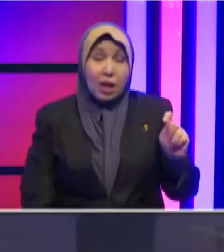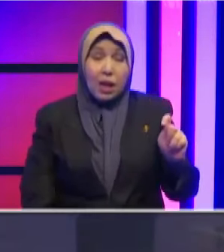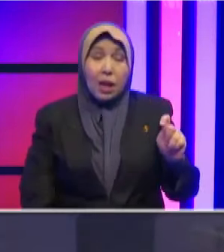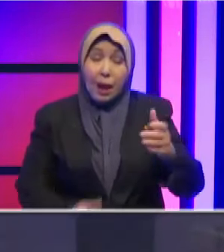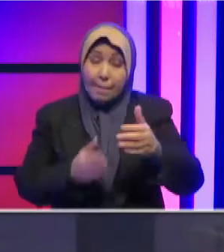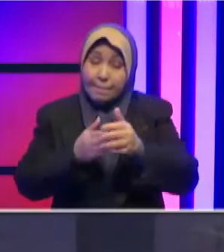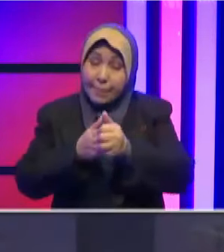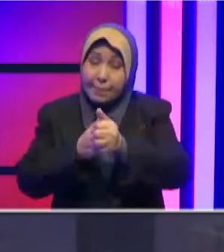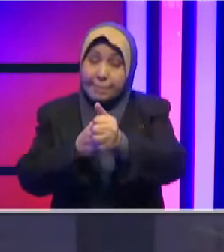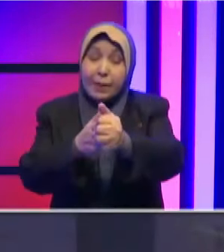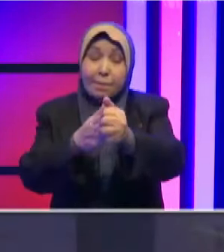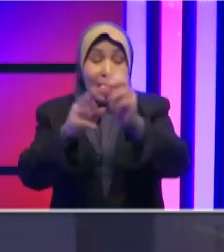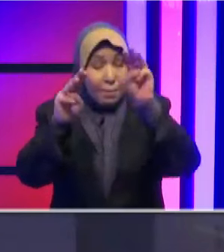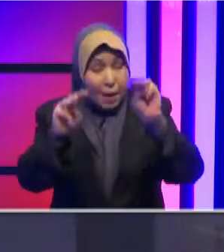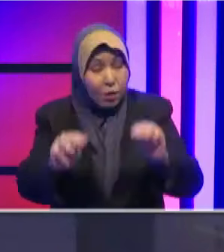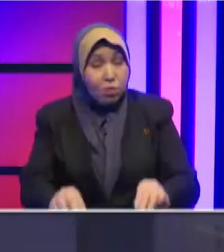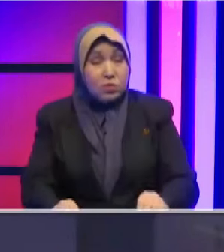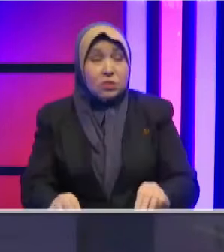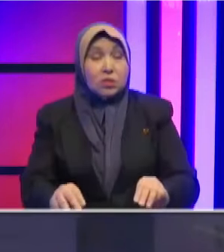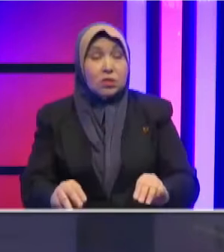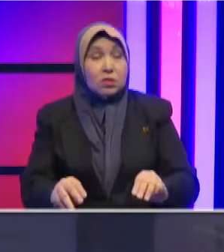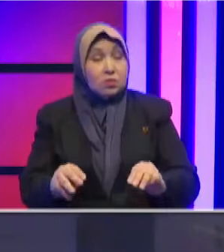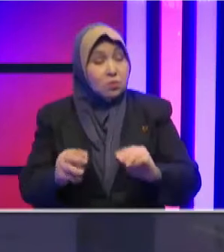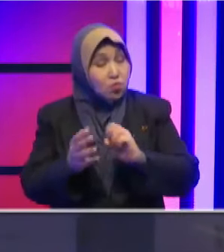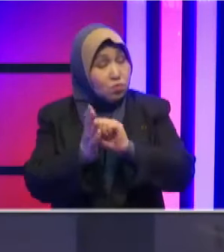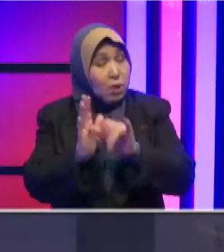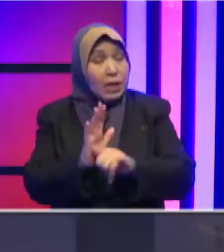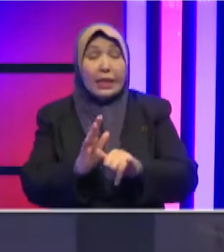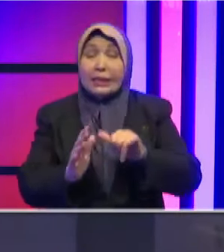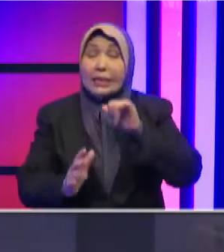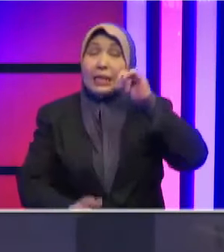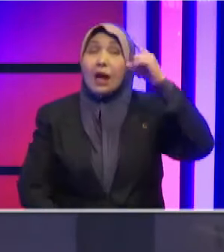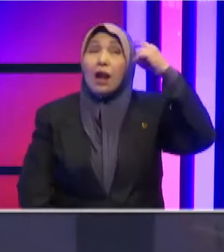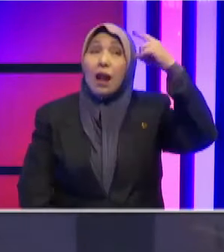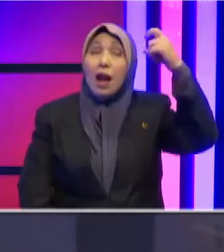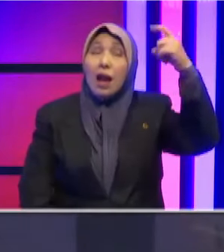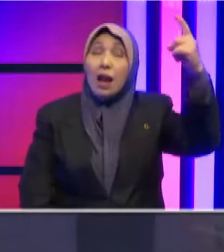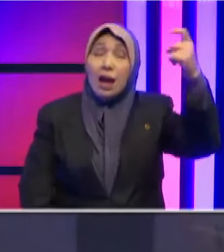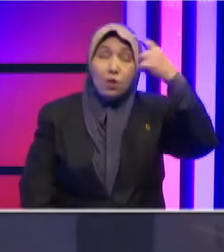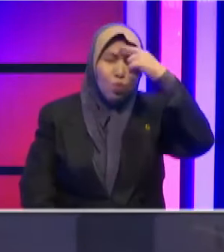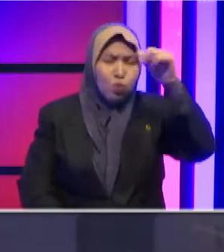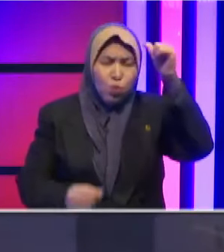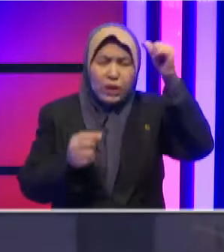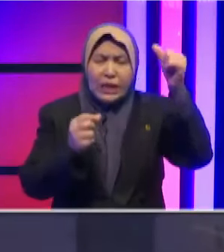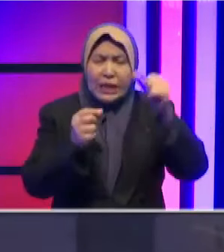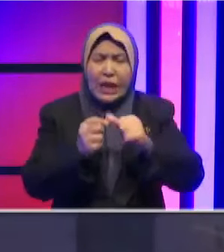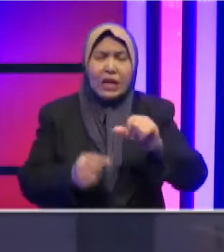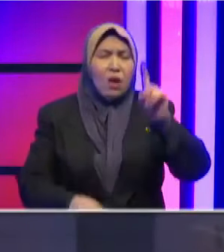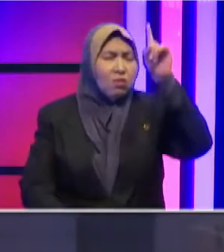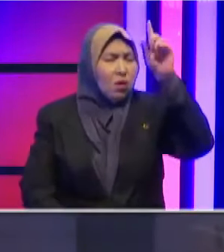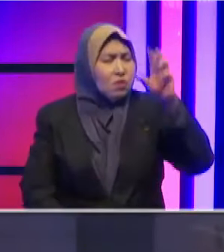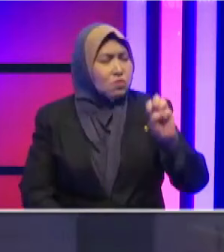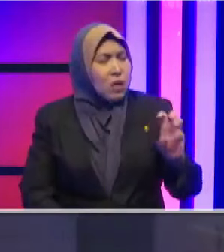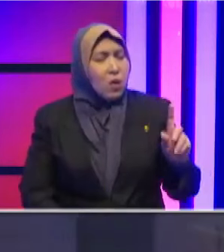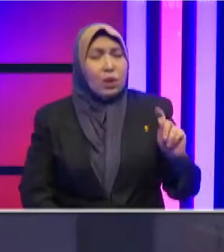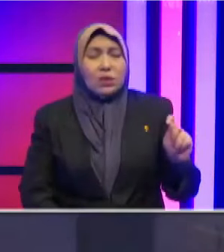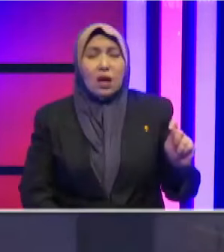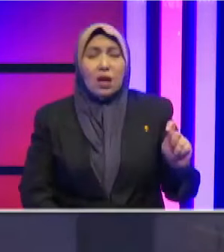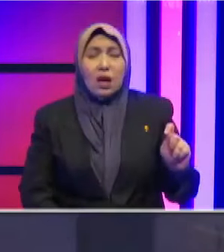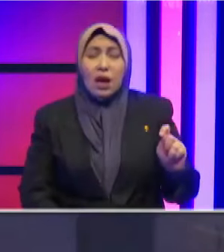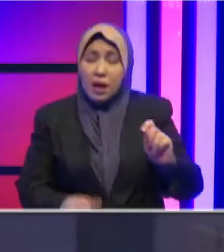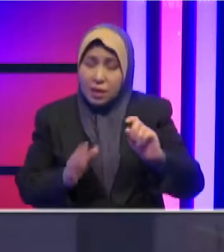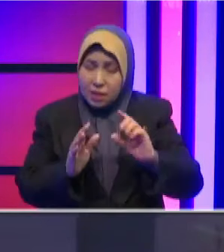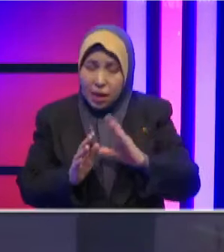membimbing manusia agar tidak lalai untuk mengingati Allah Subhanahu Wa Ta'ala